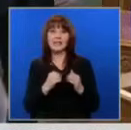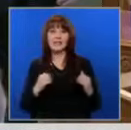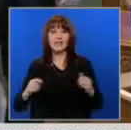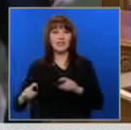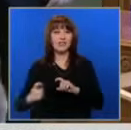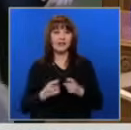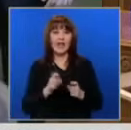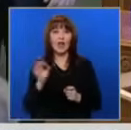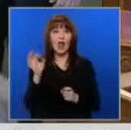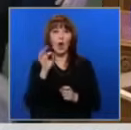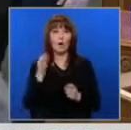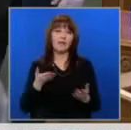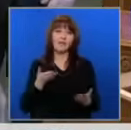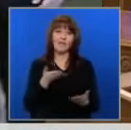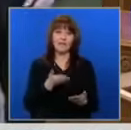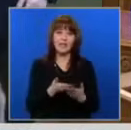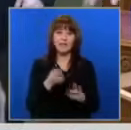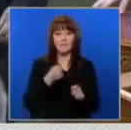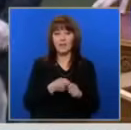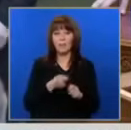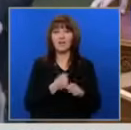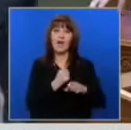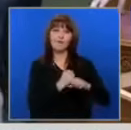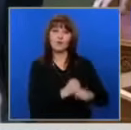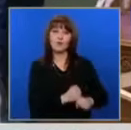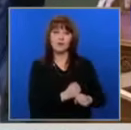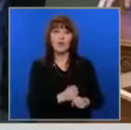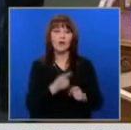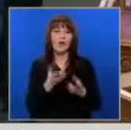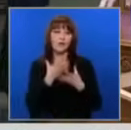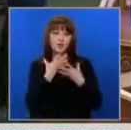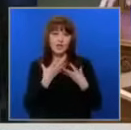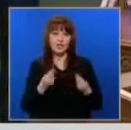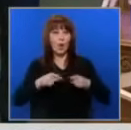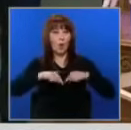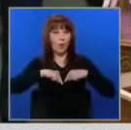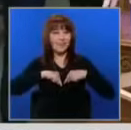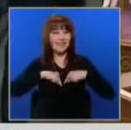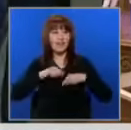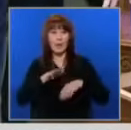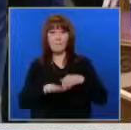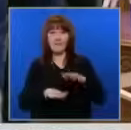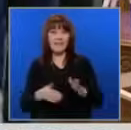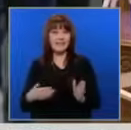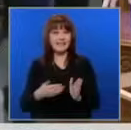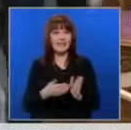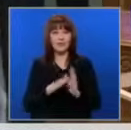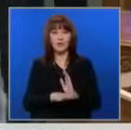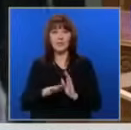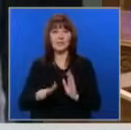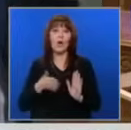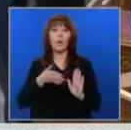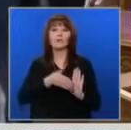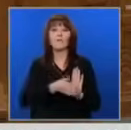скандала, вчера Орбан внесе в парламента поправка в Конституцията, която ще лиши осъдените за престъпления срещу деца от право